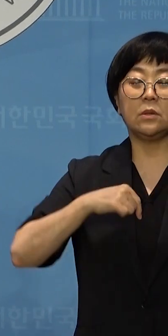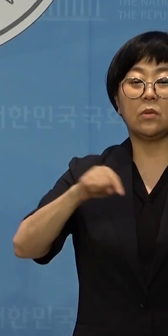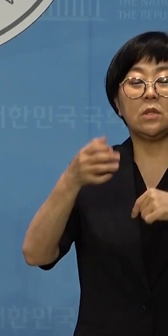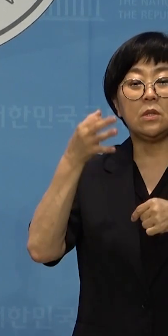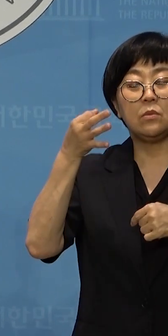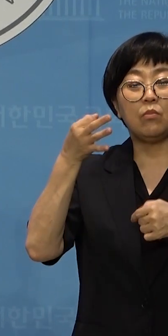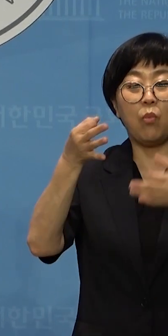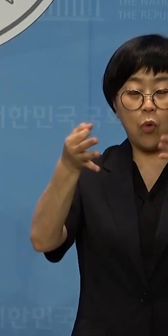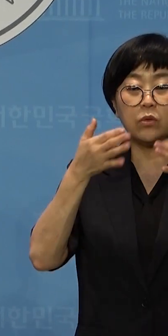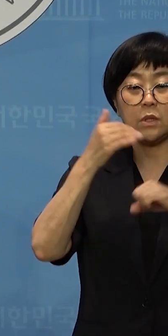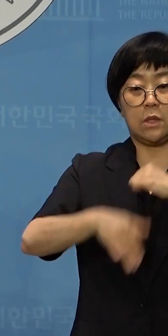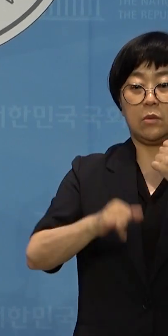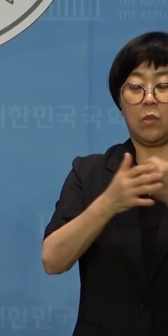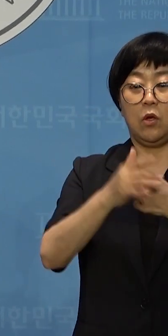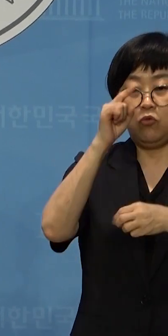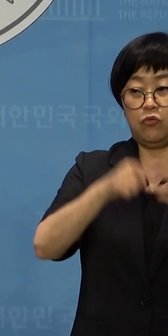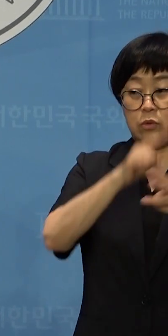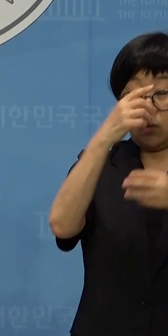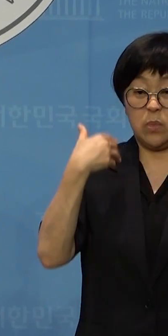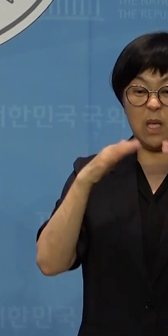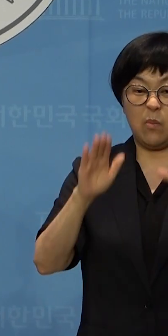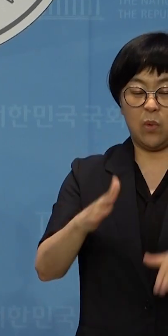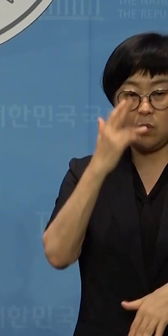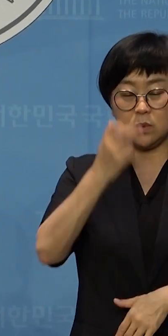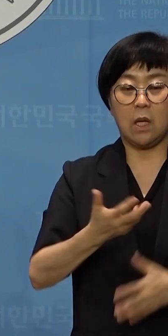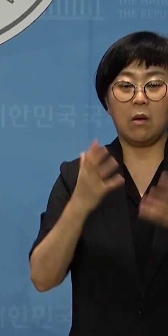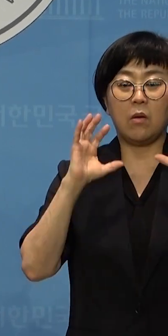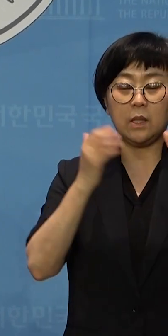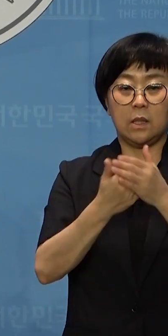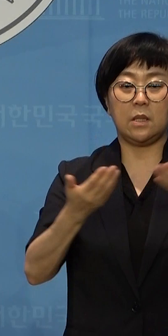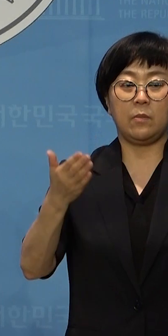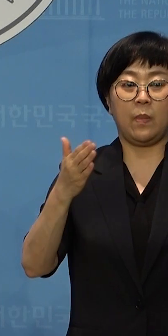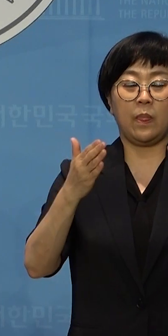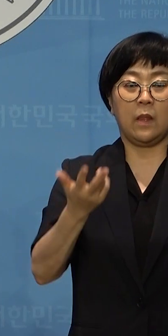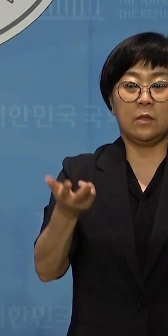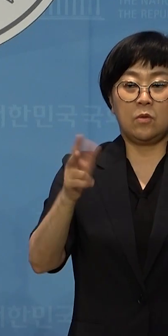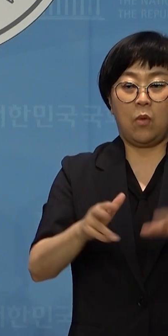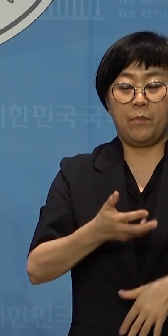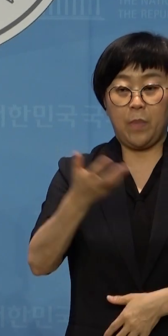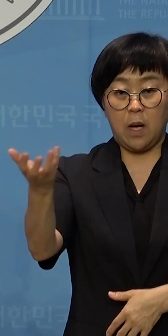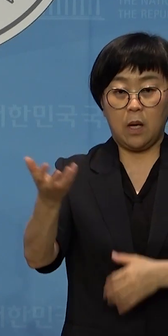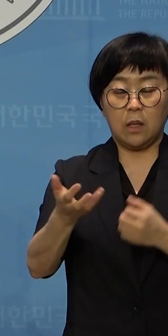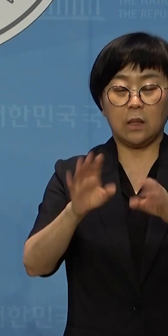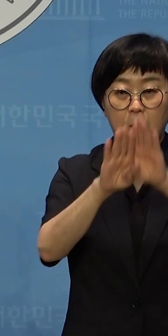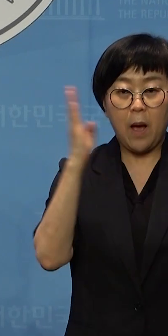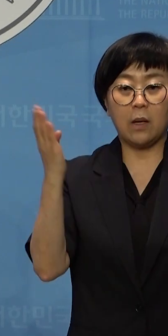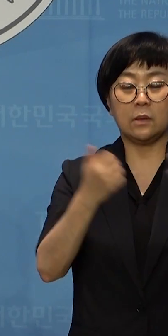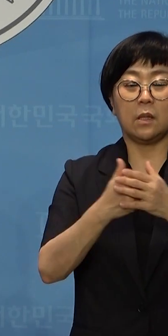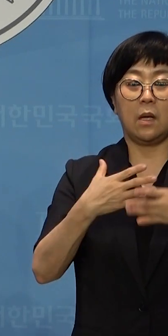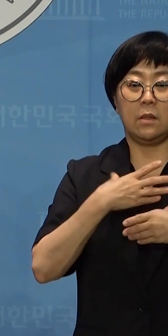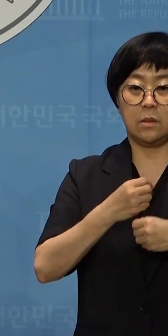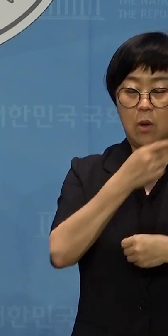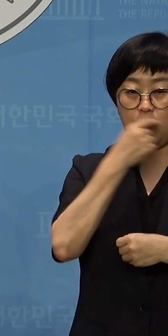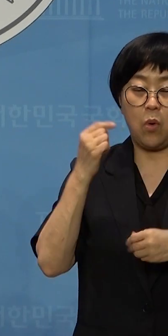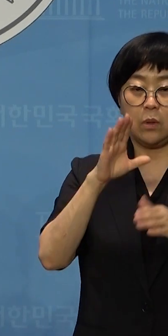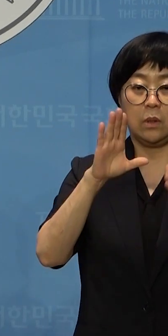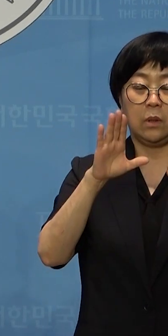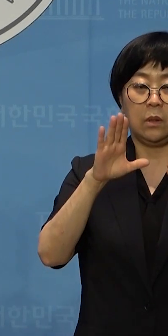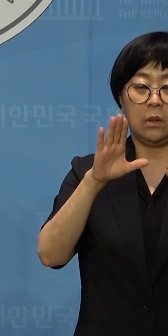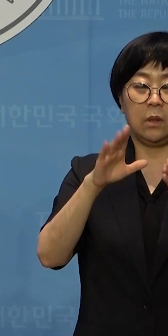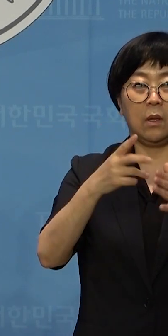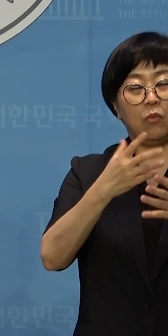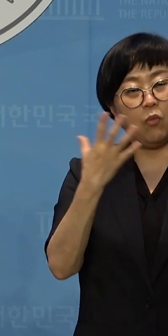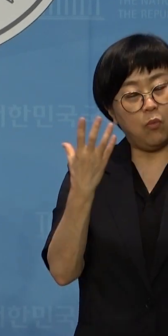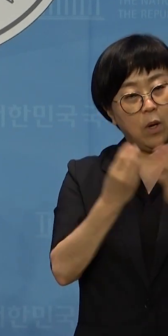하고 있습니다. 윤석열 정부는 이번 용산 어린이 정원 상시 개방을 안전이 확보될 때까지